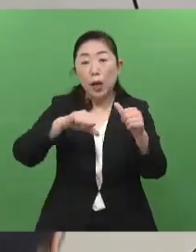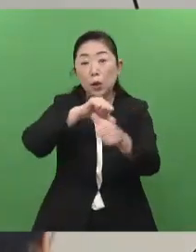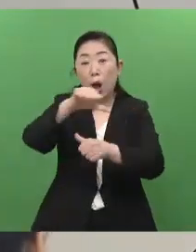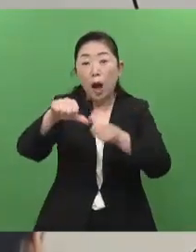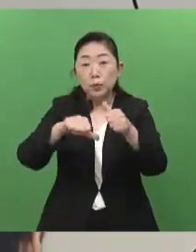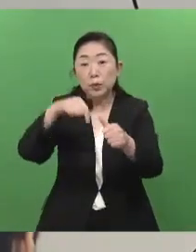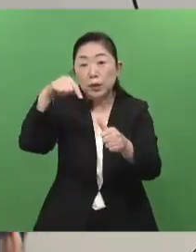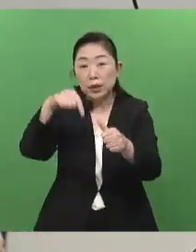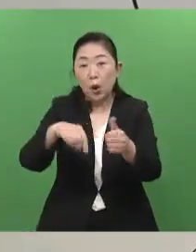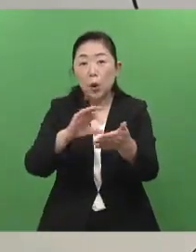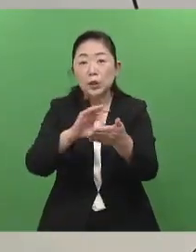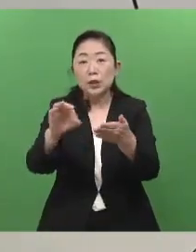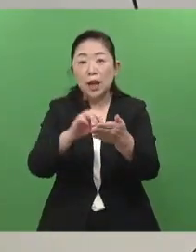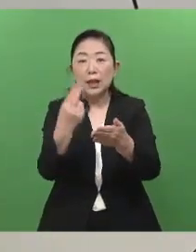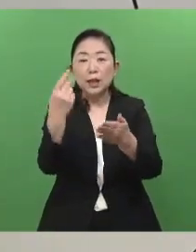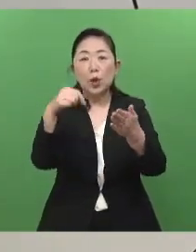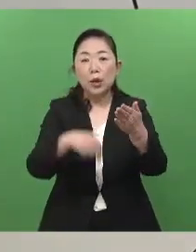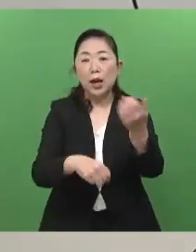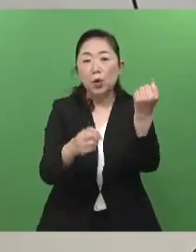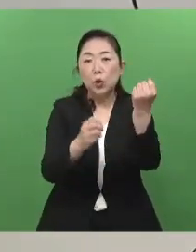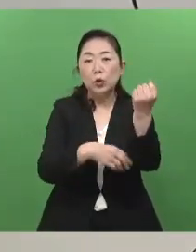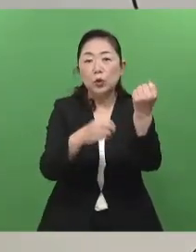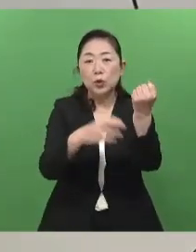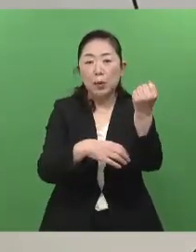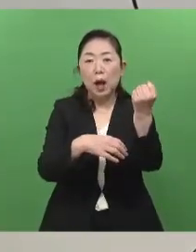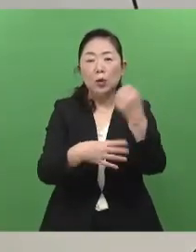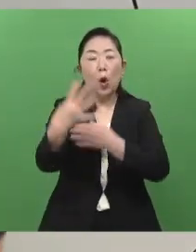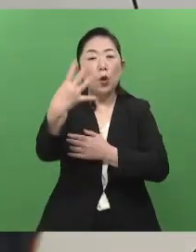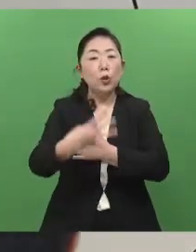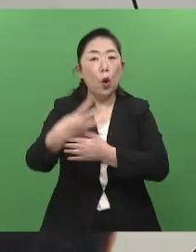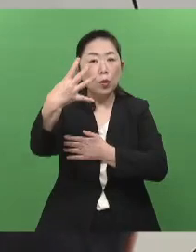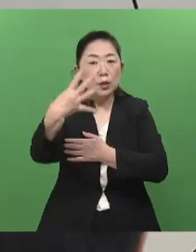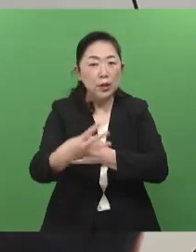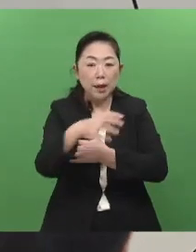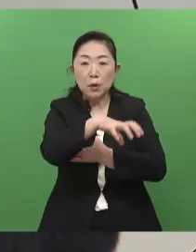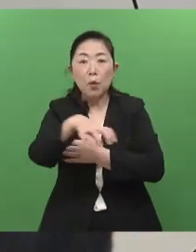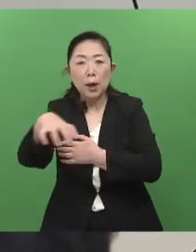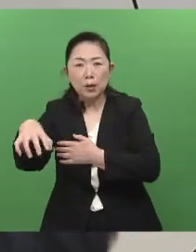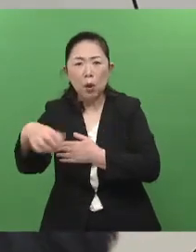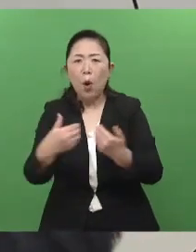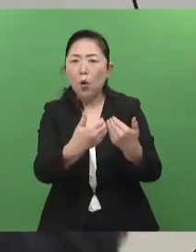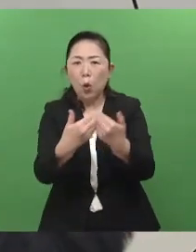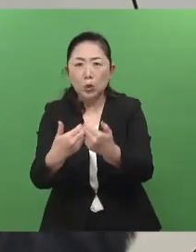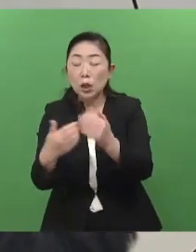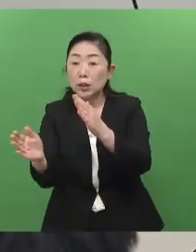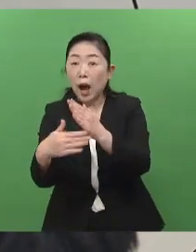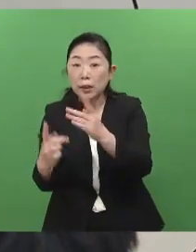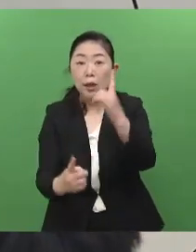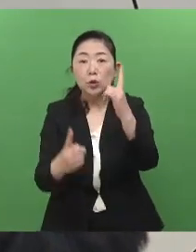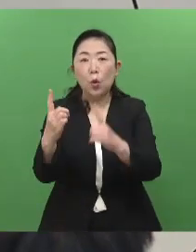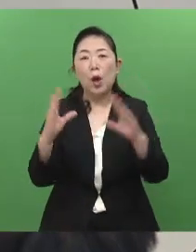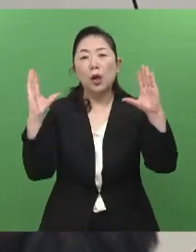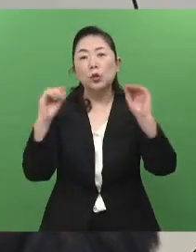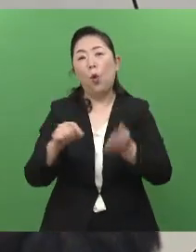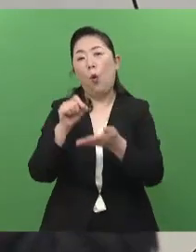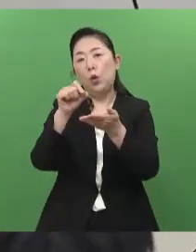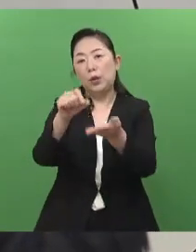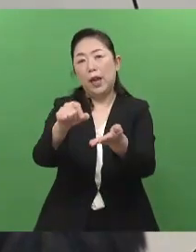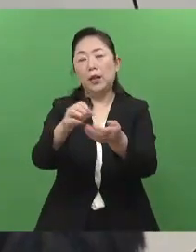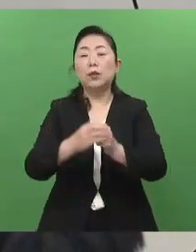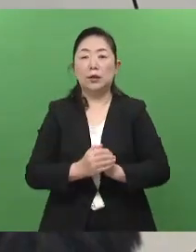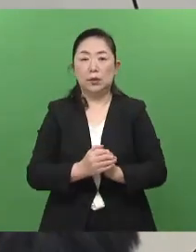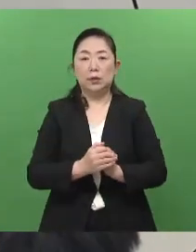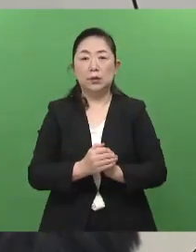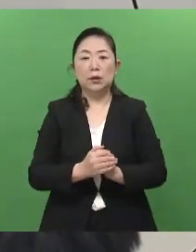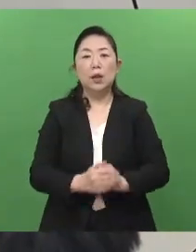内のスーパーなど約4000店の混雑データを無償で提供してもらいます。で、それに NTT